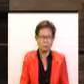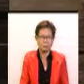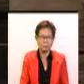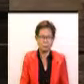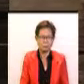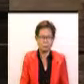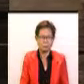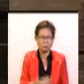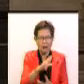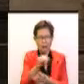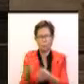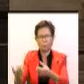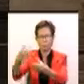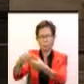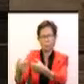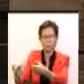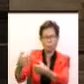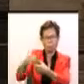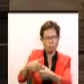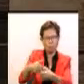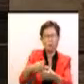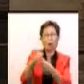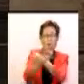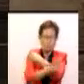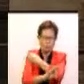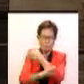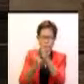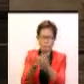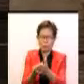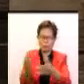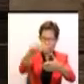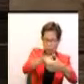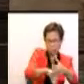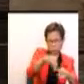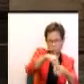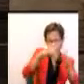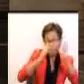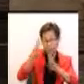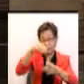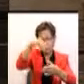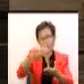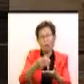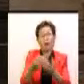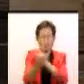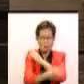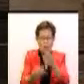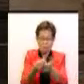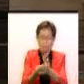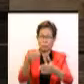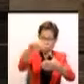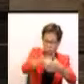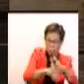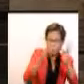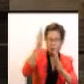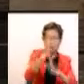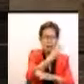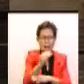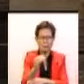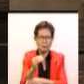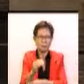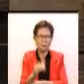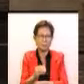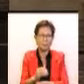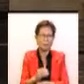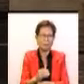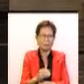the participation of foreign money into Malaysia, you know, because at the moment we are certainly trading at a very reasonable